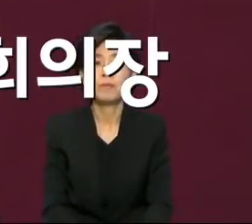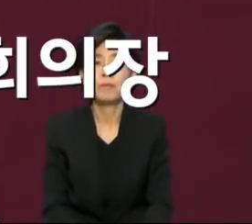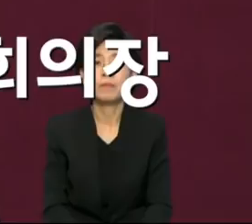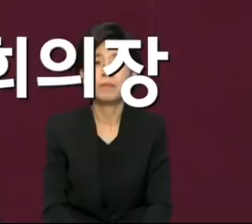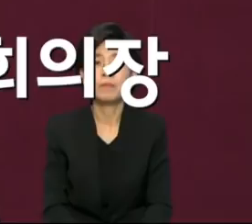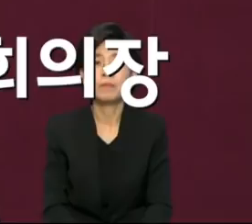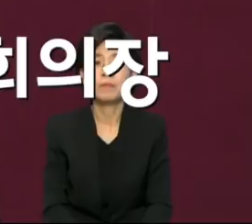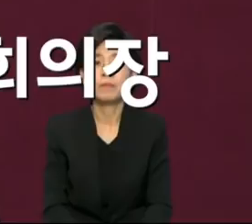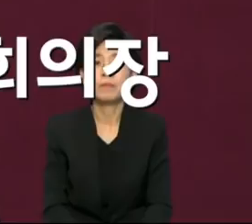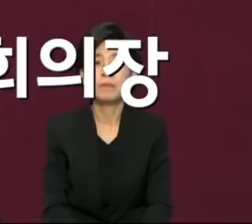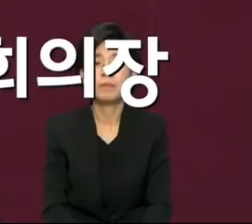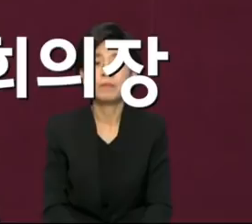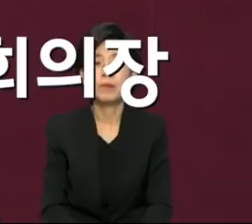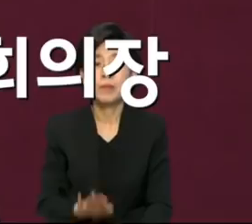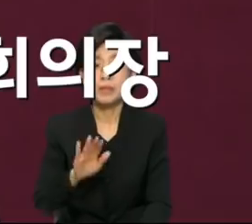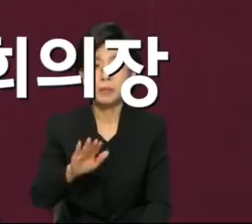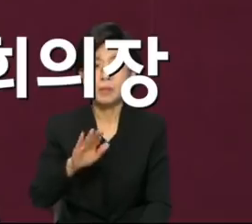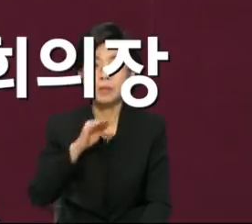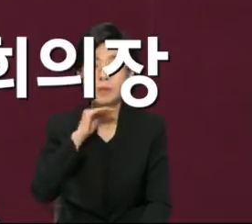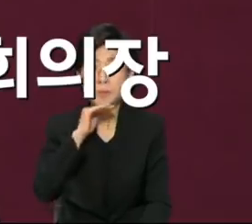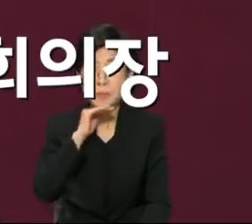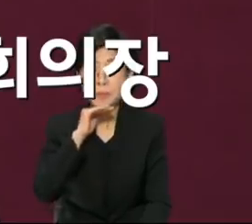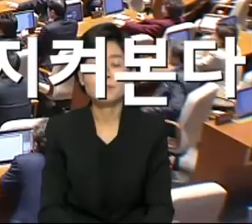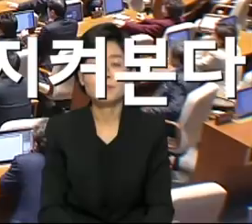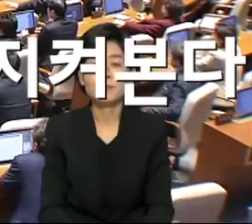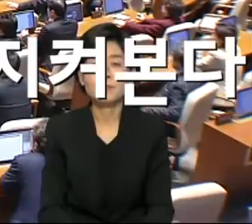나경원 원내대표님 잠깐만 잠깐만.